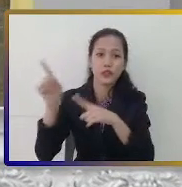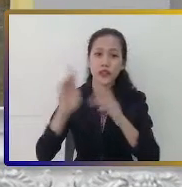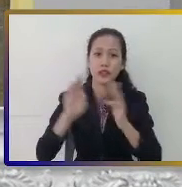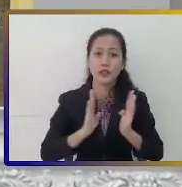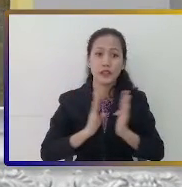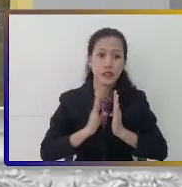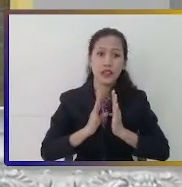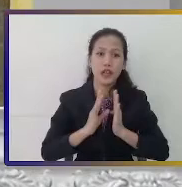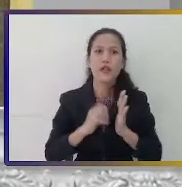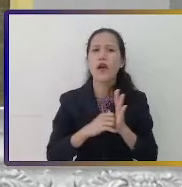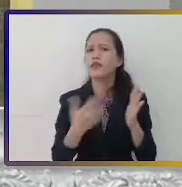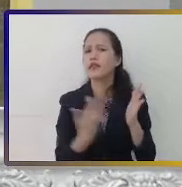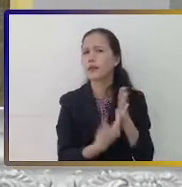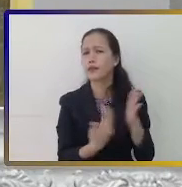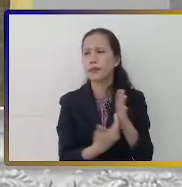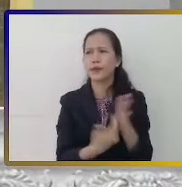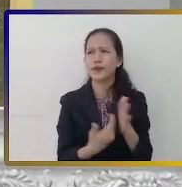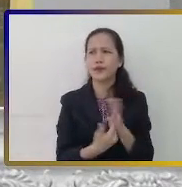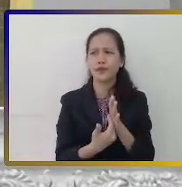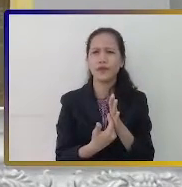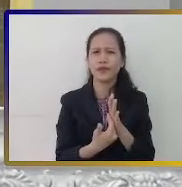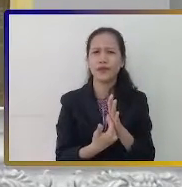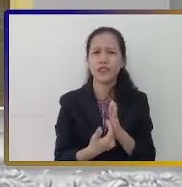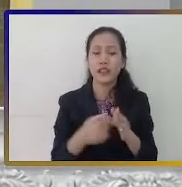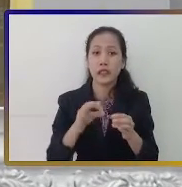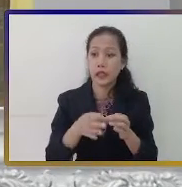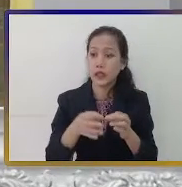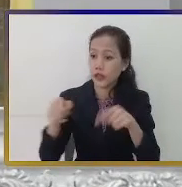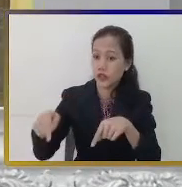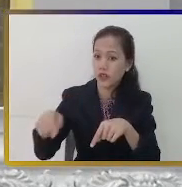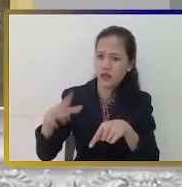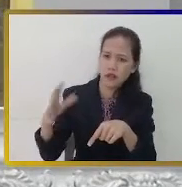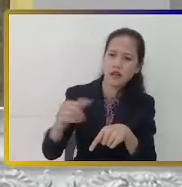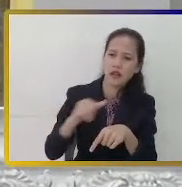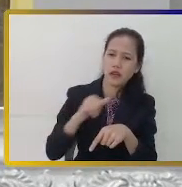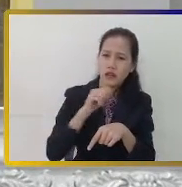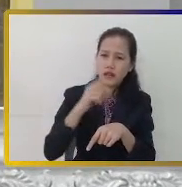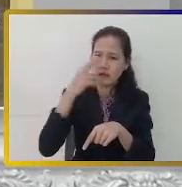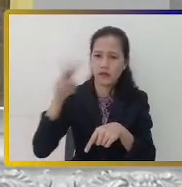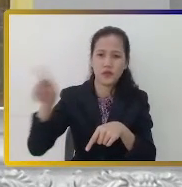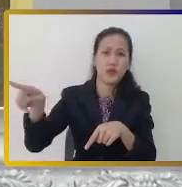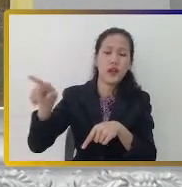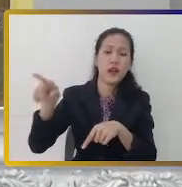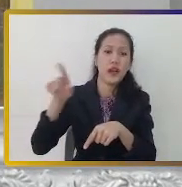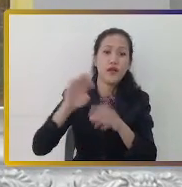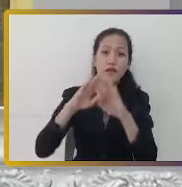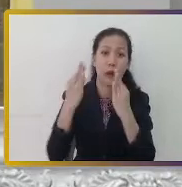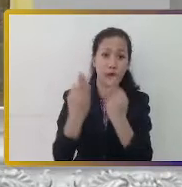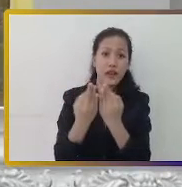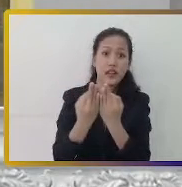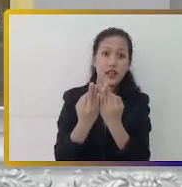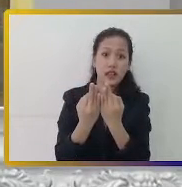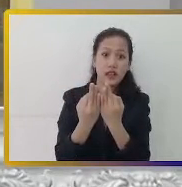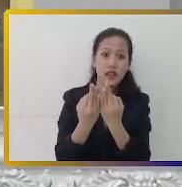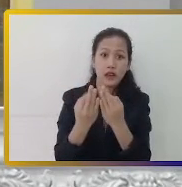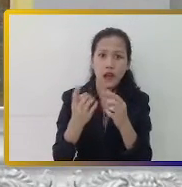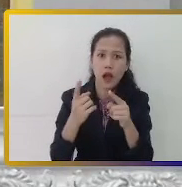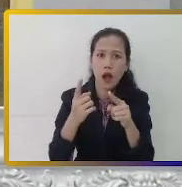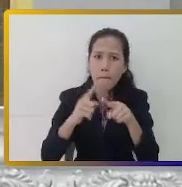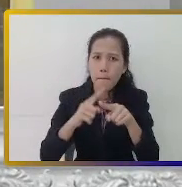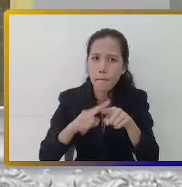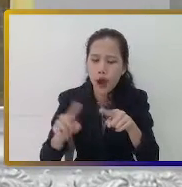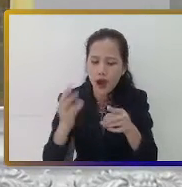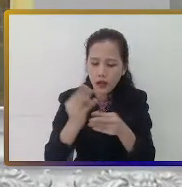is the evidence, kapatid. Pag dito, hindi mo ma-identify yung family kasi kalat-kalat eh. Di ba? Pero ang ginawa ng